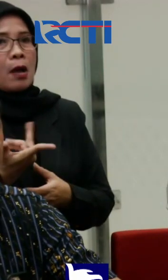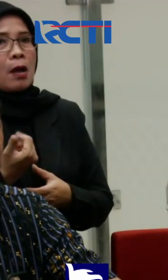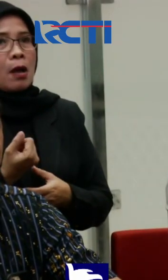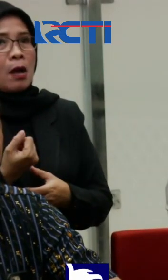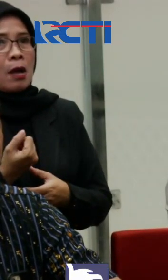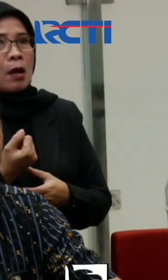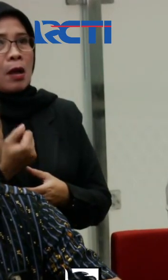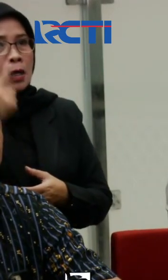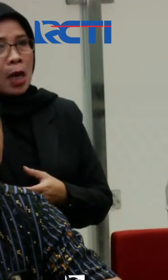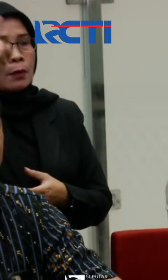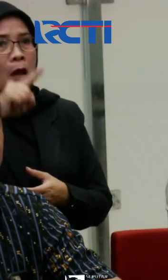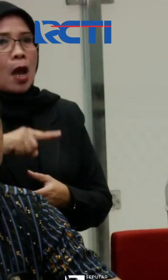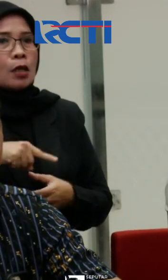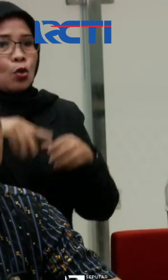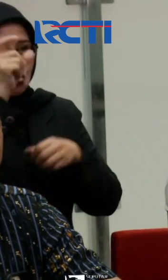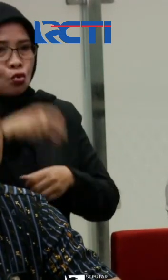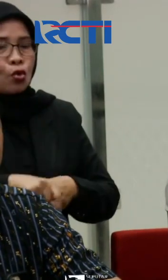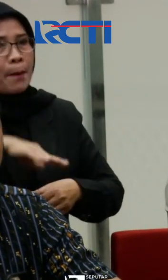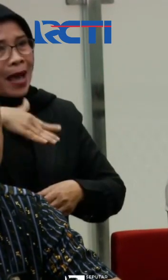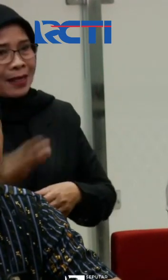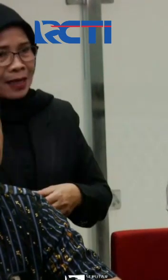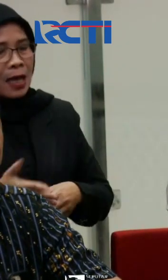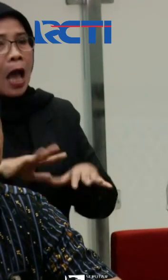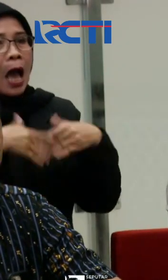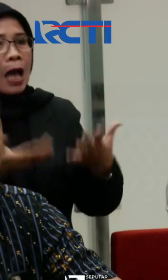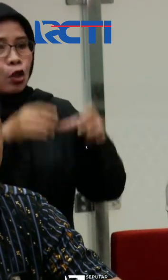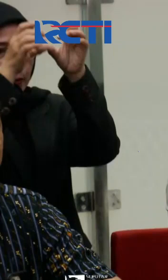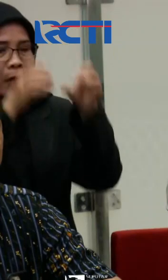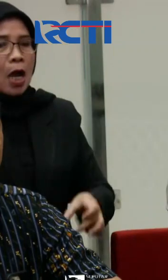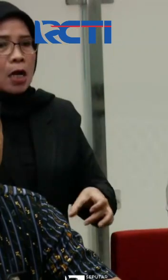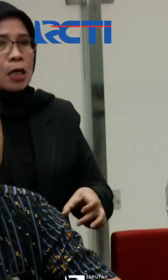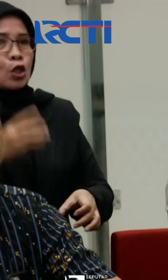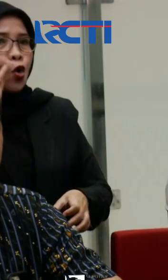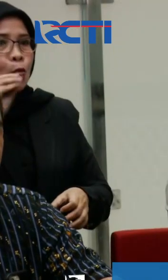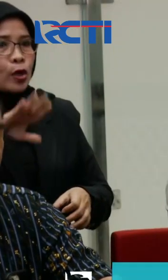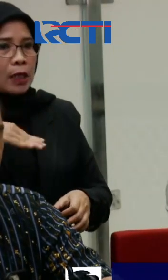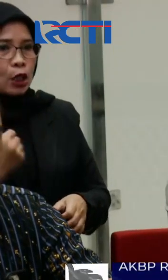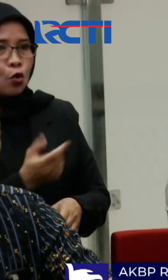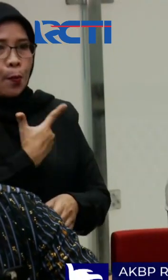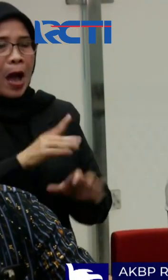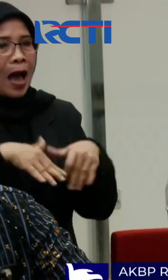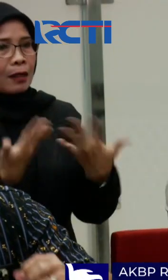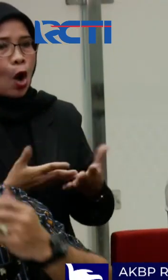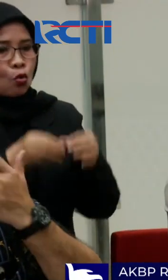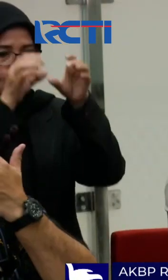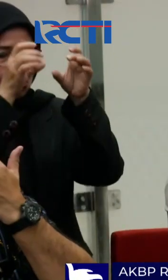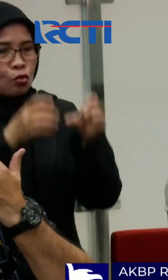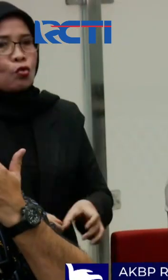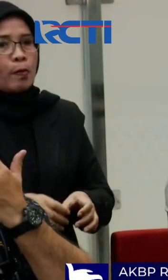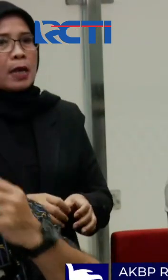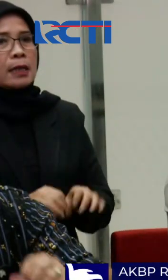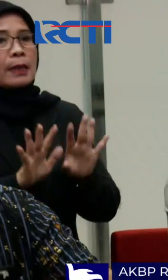pidana hukuman mati atau hukuman penjara seumur hidup atau hukuman penjara